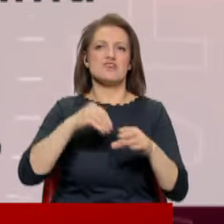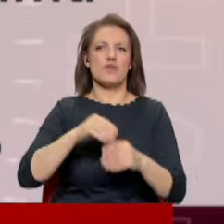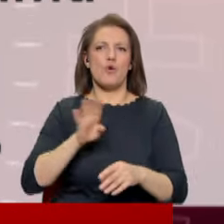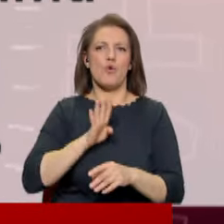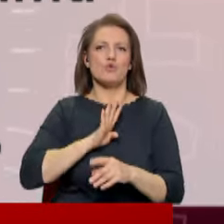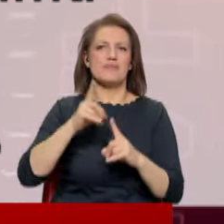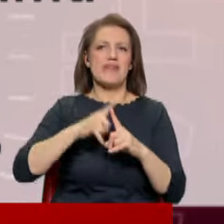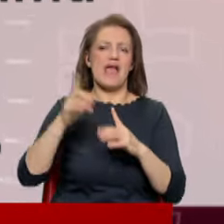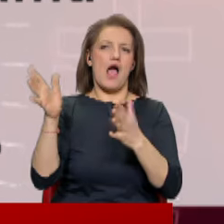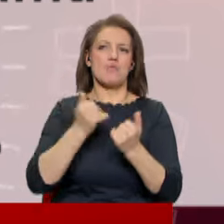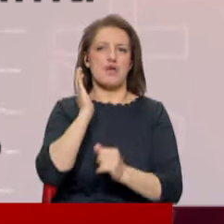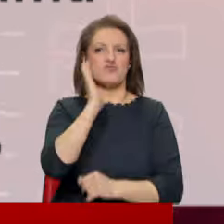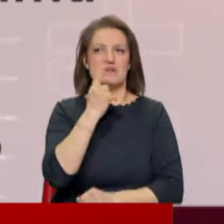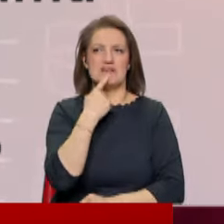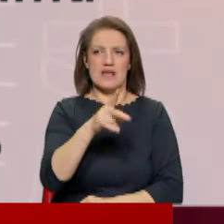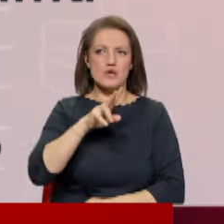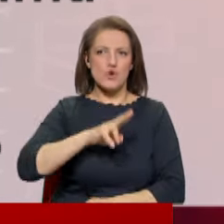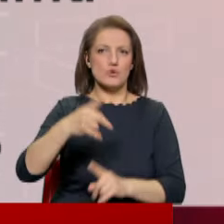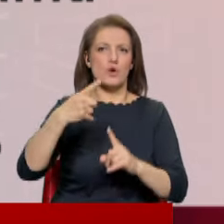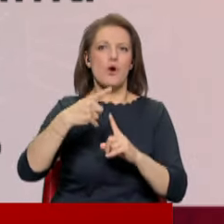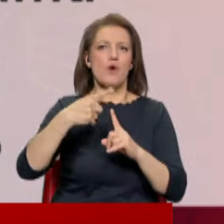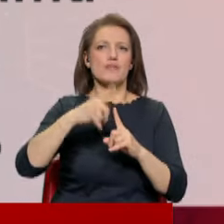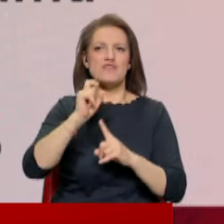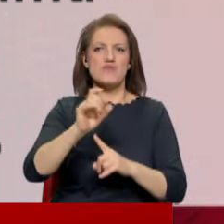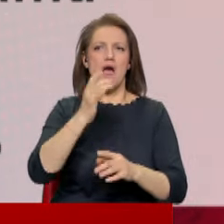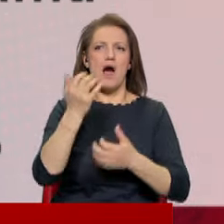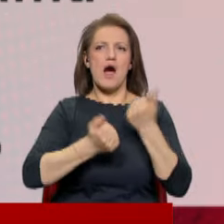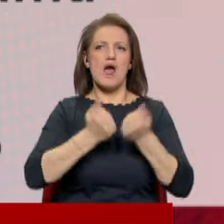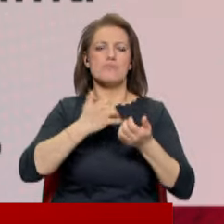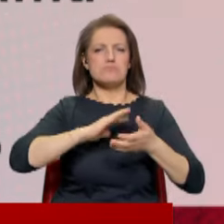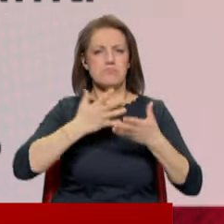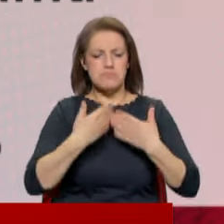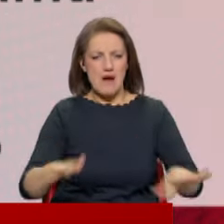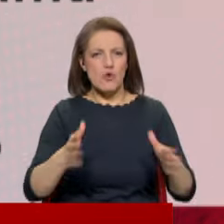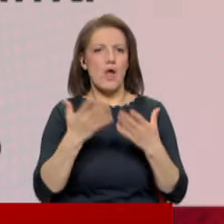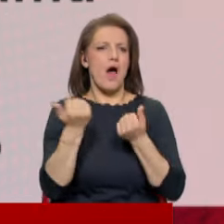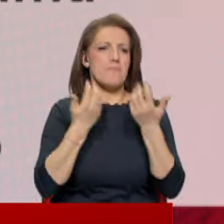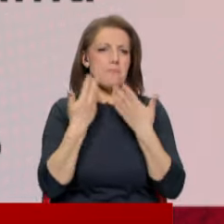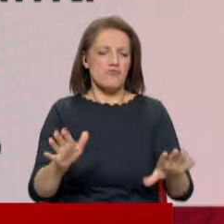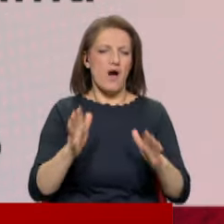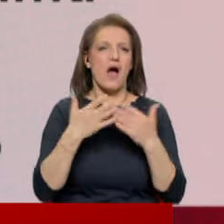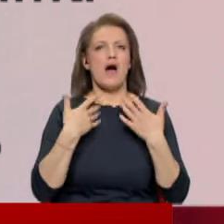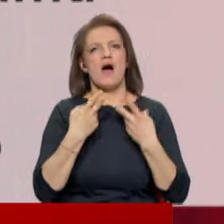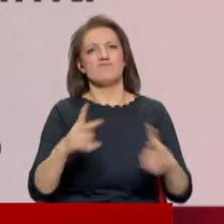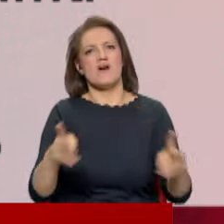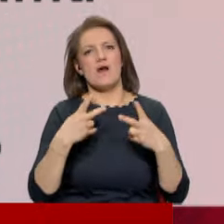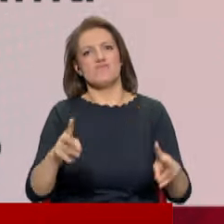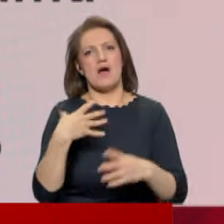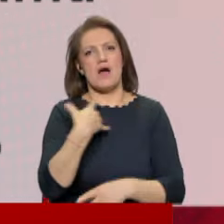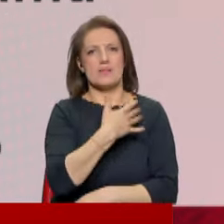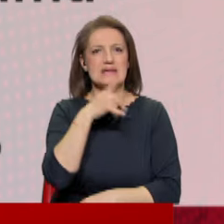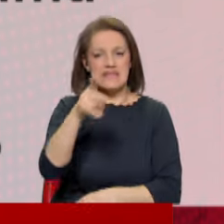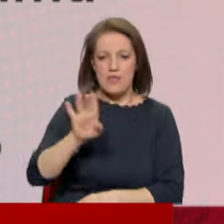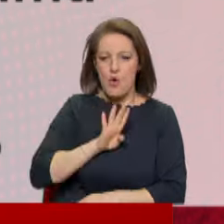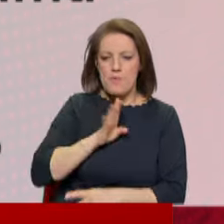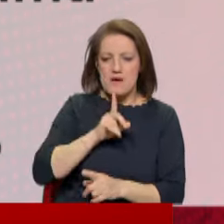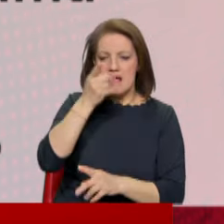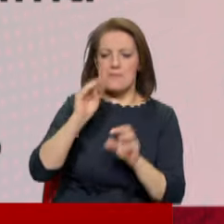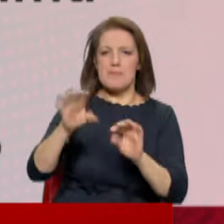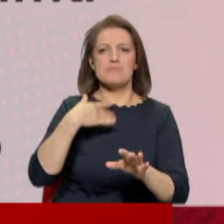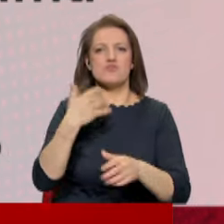oğlum T.Y. almaya gideceğiz dedi. Yolda oğlu T.C. sürekli araç pert oldu affet anne diyordu. Eve geldiğimizde sen oğlumu yalnız bırakma